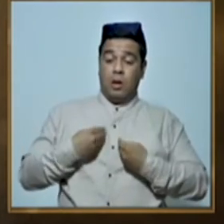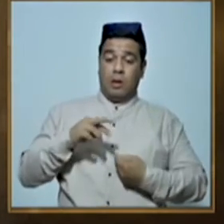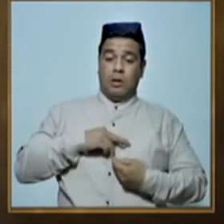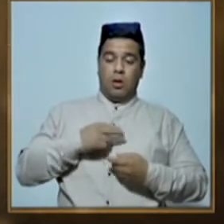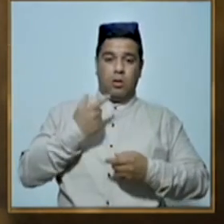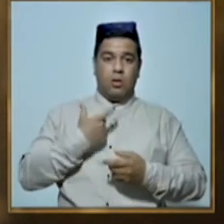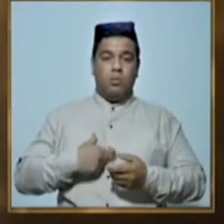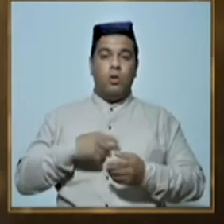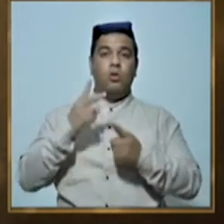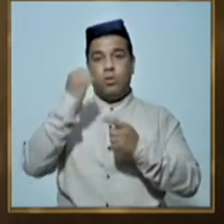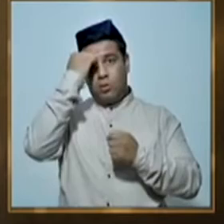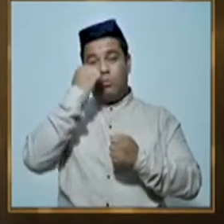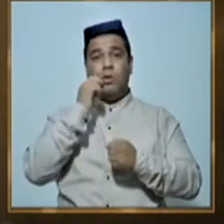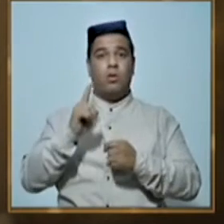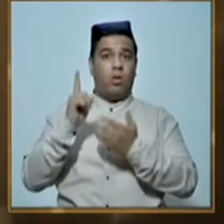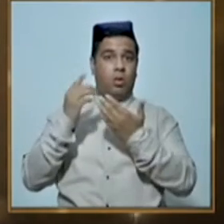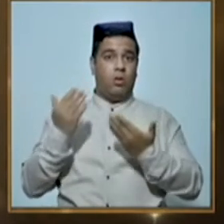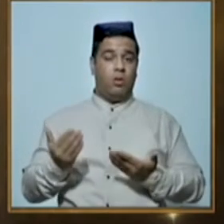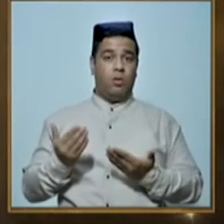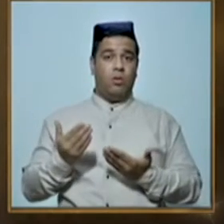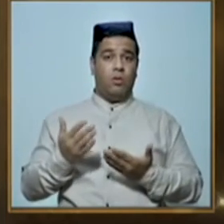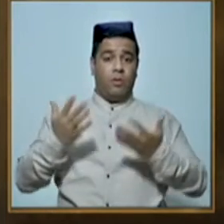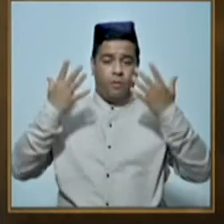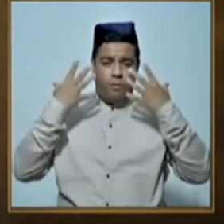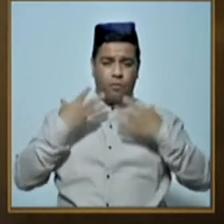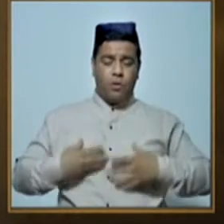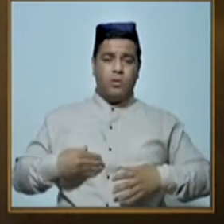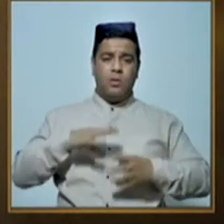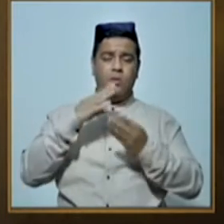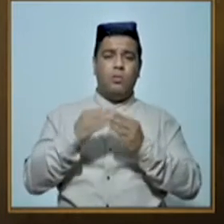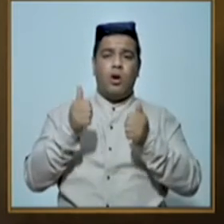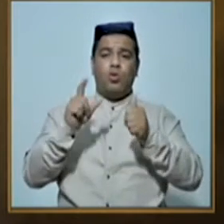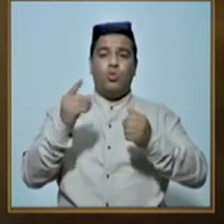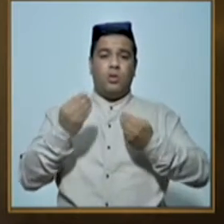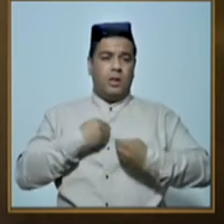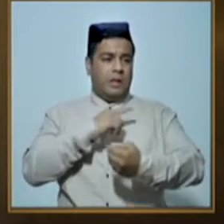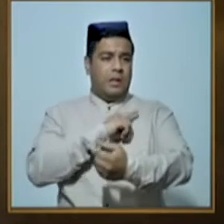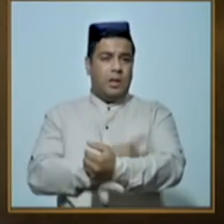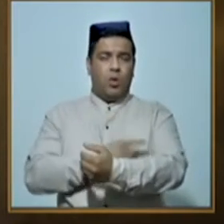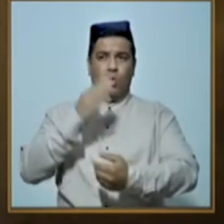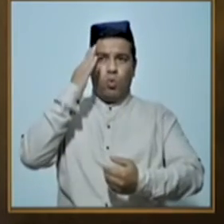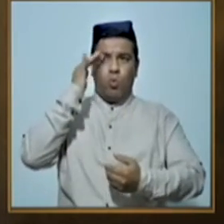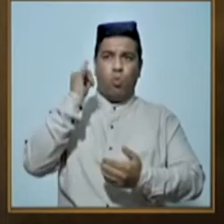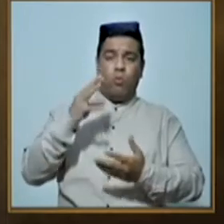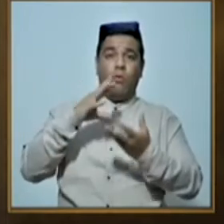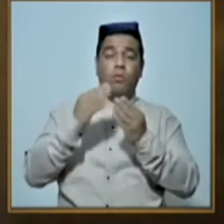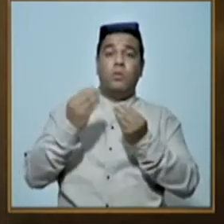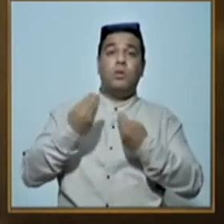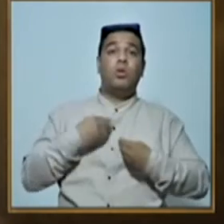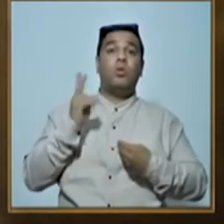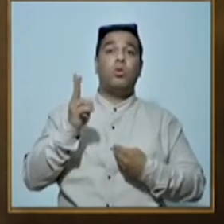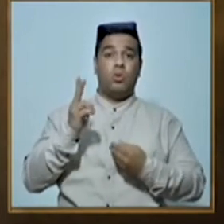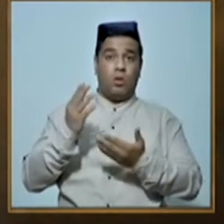Banda dedim sifat bo'lsa, yaxshi sifat bo'lsa Alloh bergan. Misol uchun birovni moli mulki ko'p